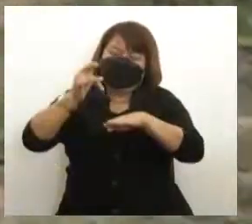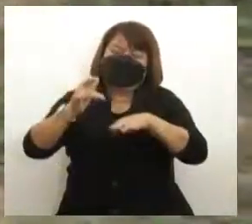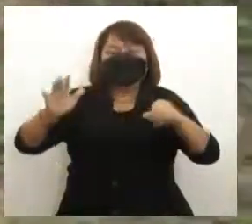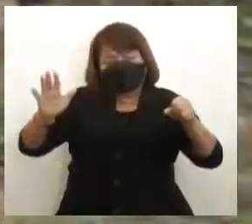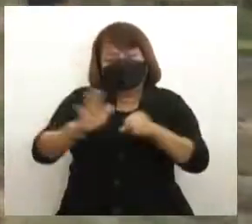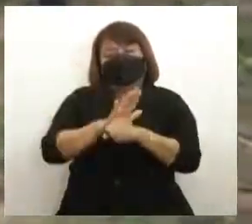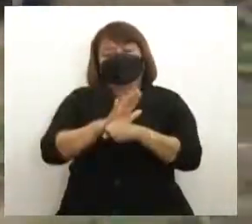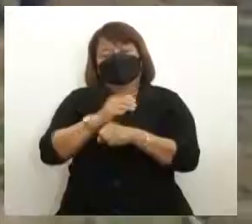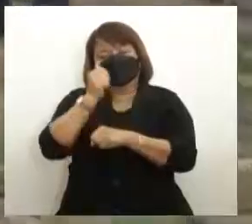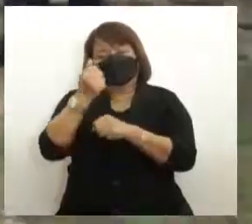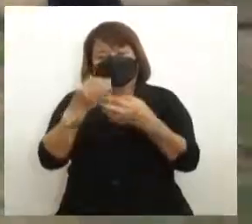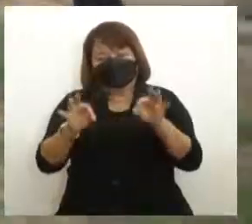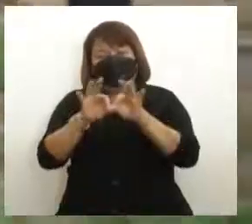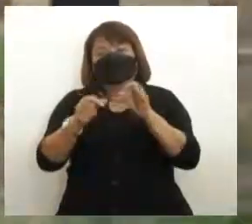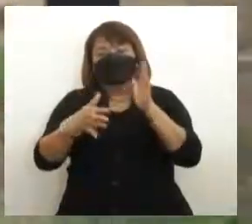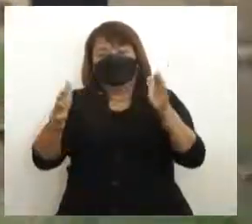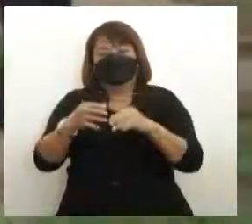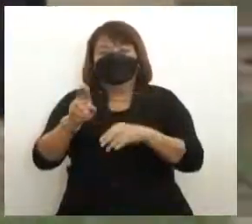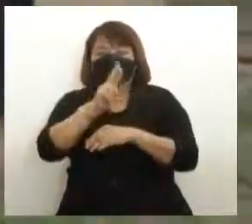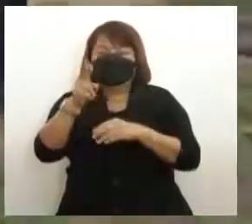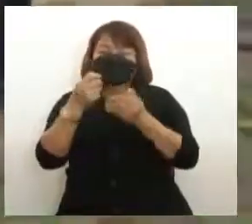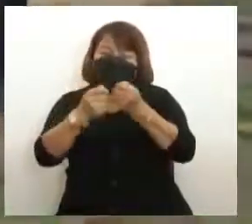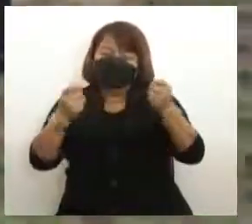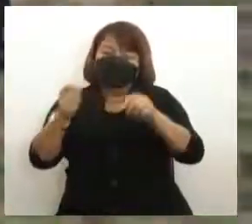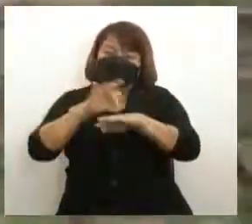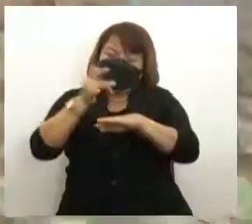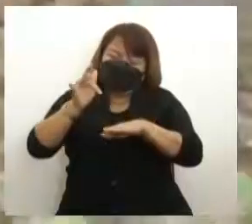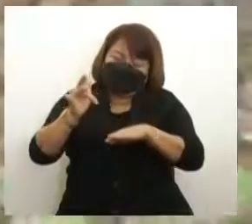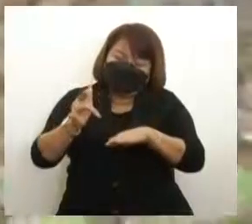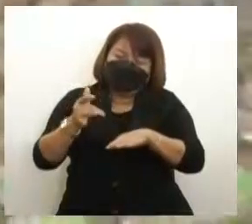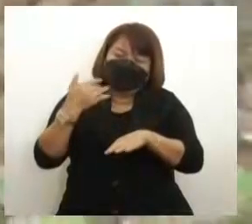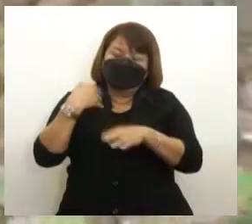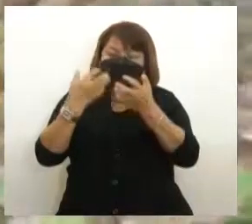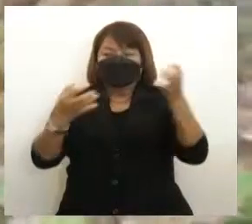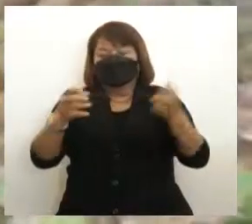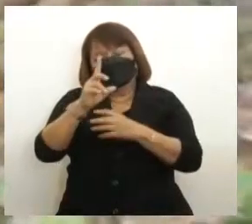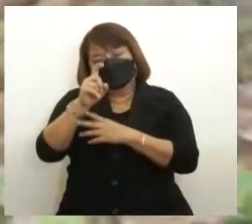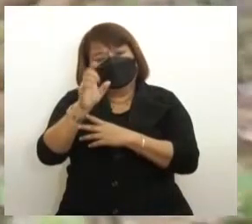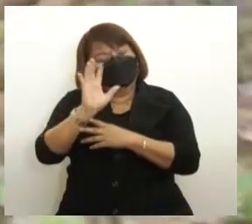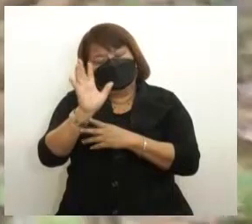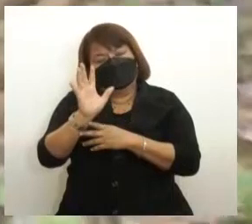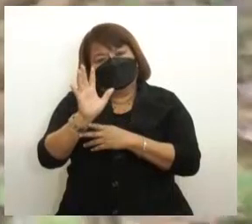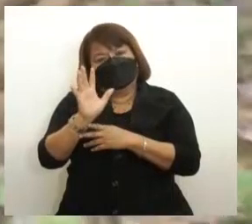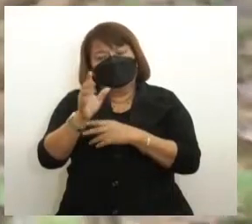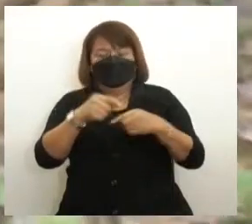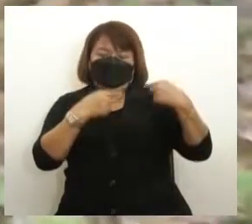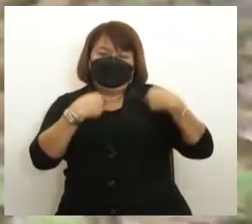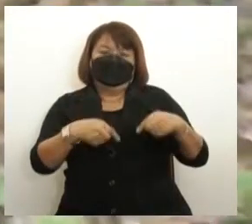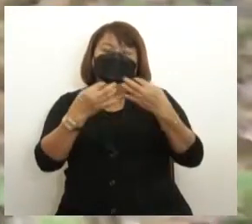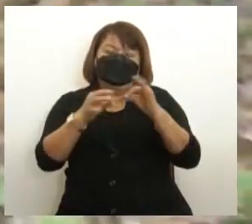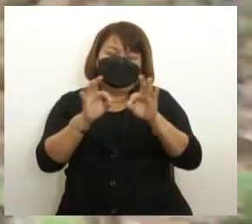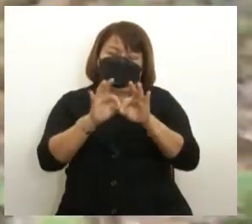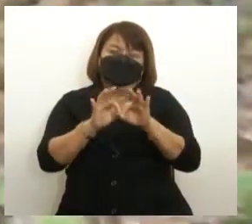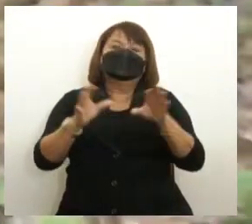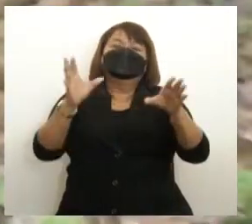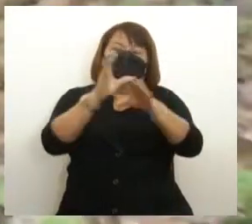ครับคือไม่ใช้ทรัพยากรที่มันเกิดผลเสียนะครับอันนี้ก็คือหัวใจหลักก็สรุปได้ว่าการ